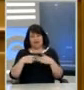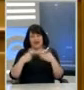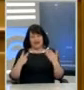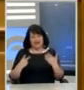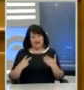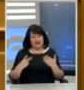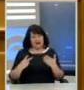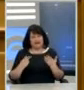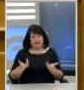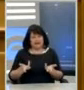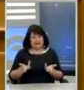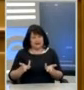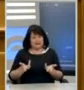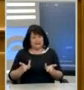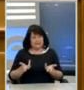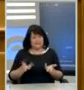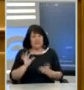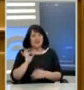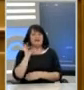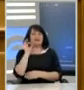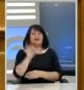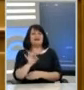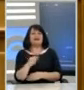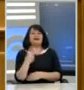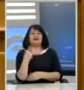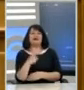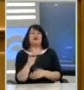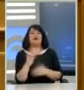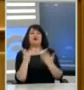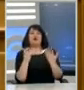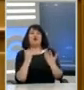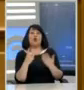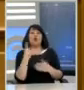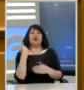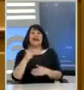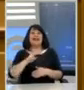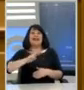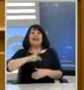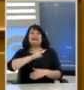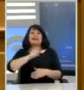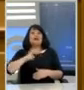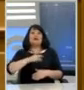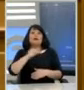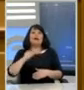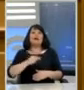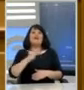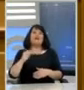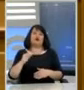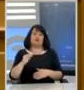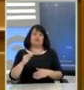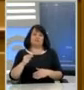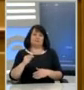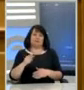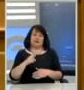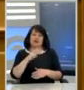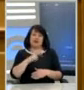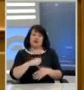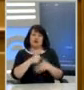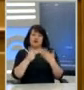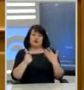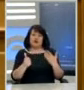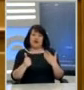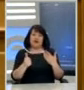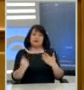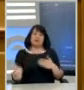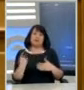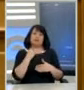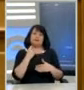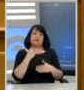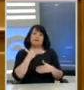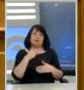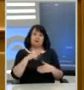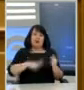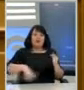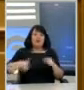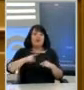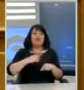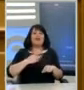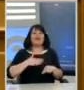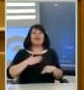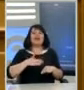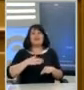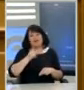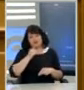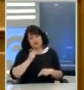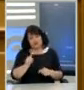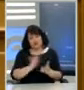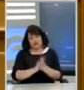2017 θα φτάσει τα 181 δις. 26 δις απώλεια εθνικού πλούτου, και αυτή η απώλεια είναι